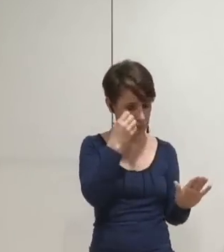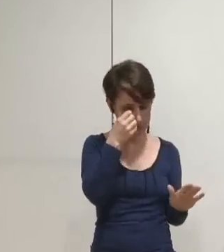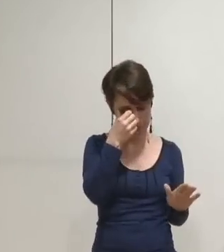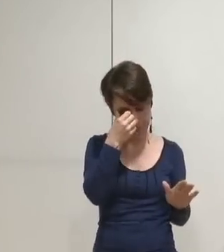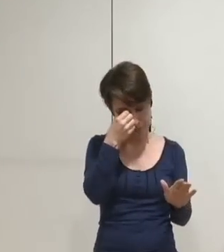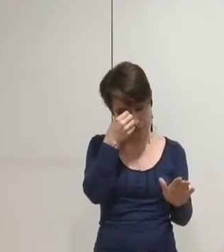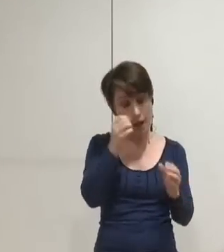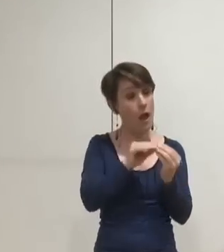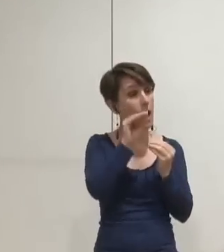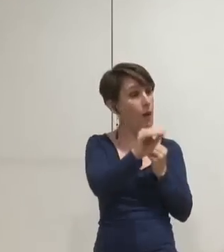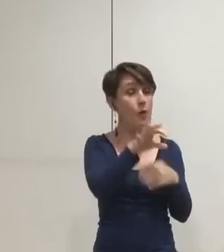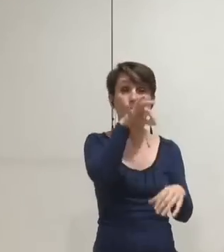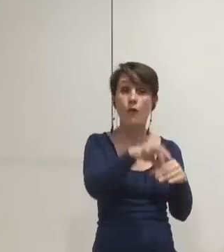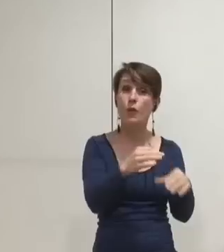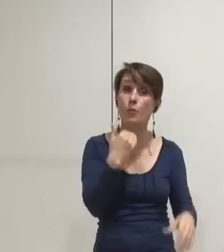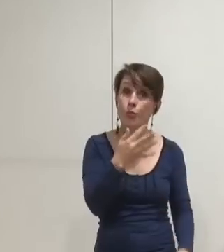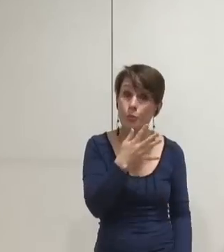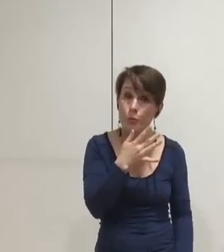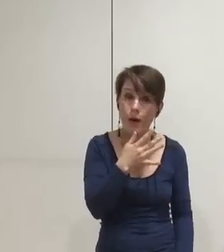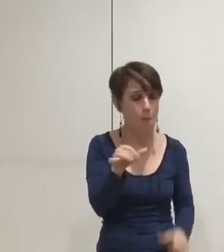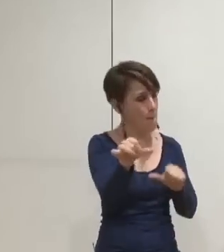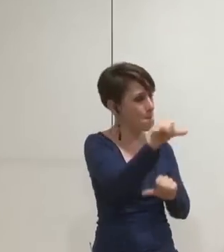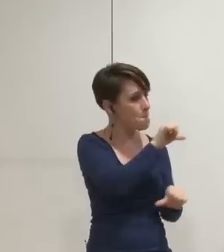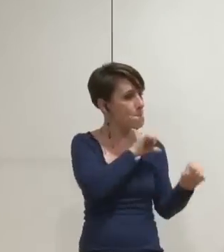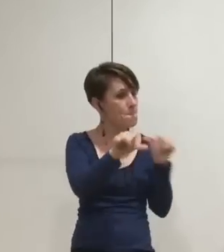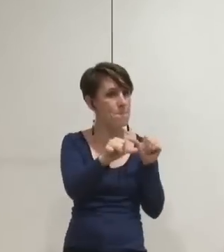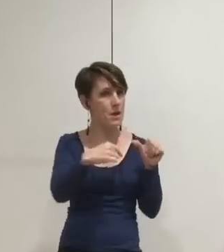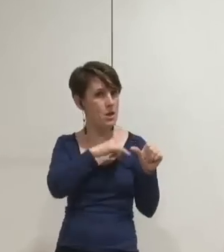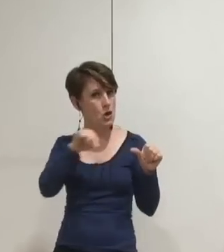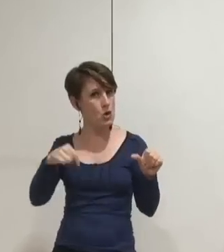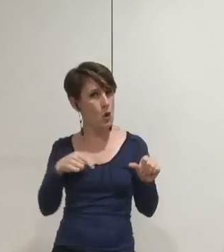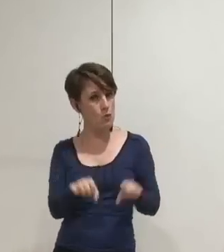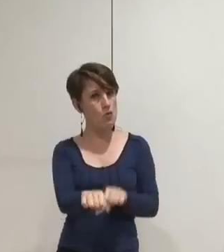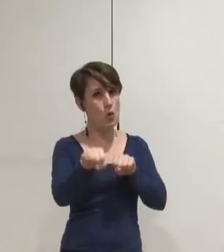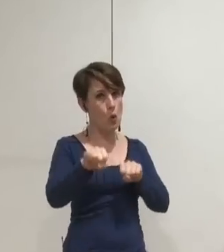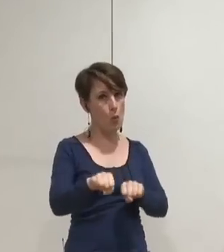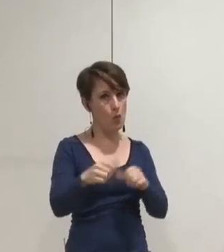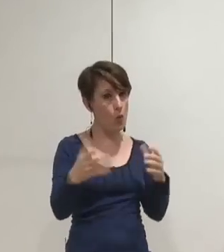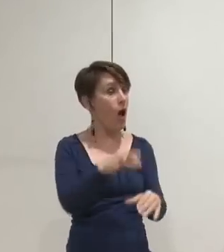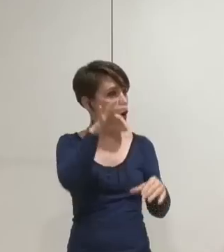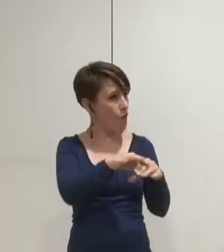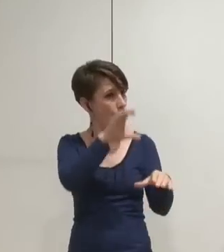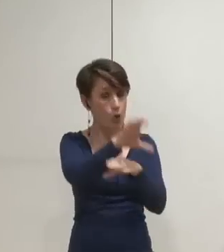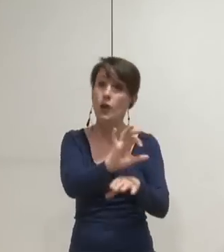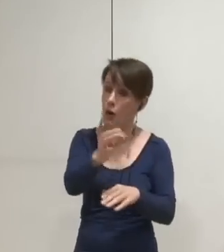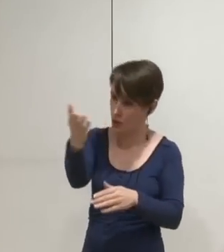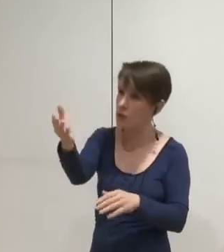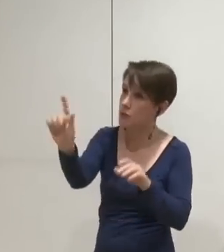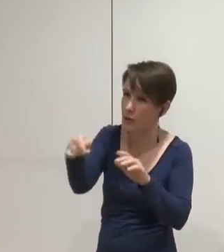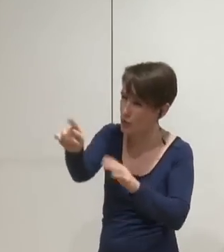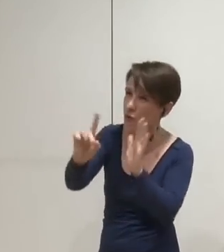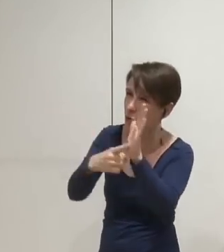cet amendement nous avons encore le pouvoir et vous venez de le confirmer de voter contre vous pouvez voter contre ça je